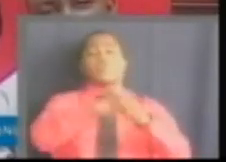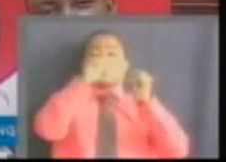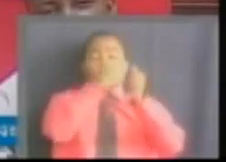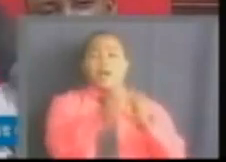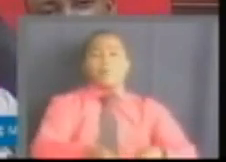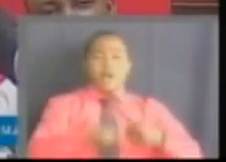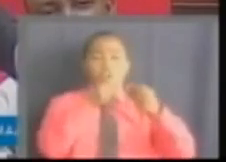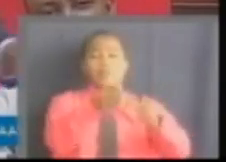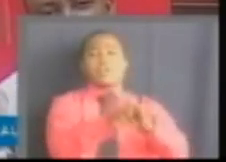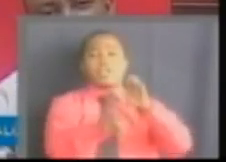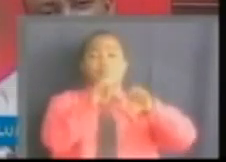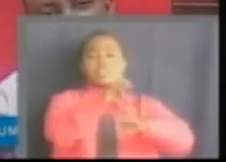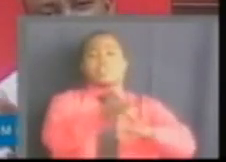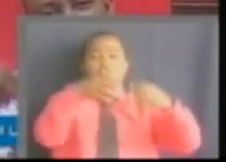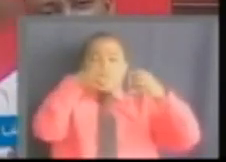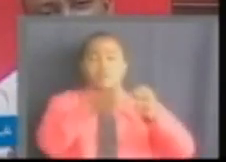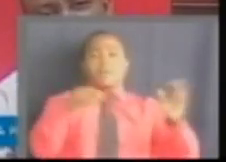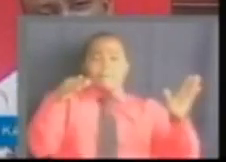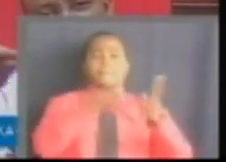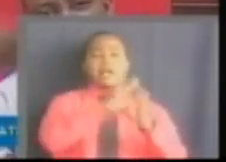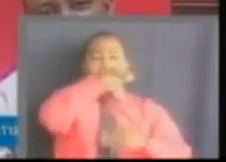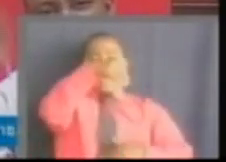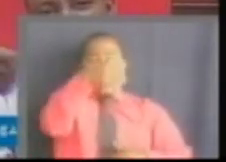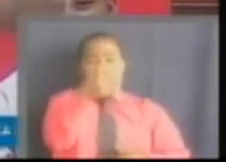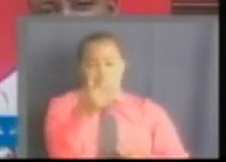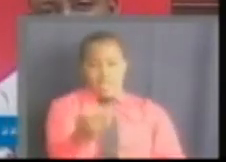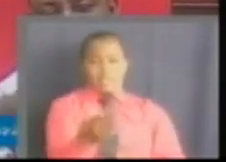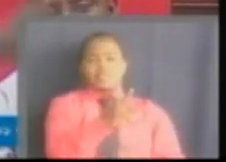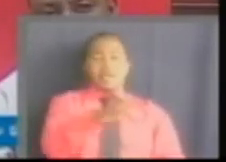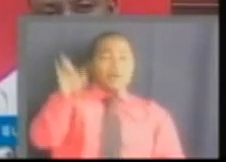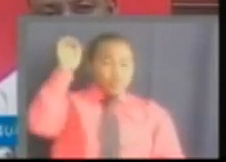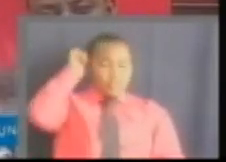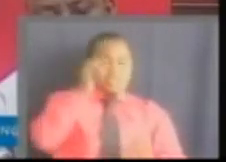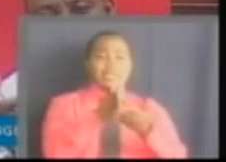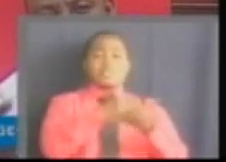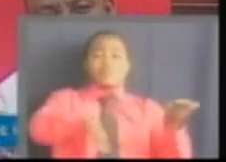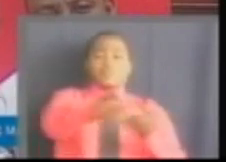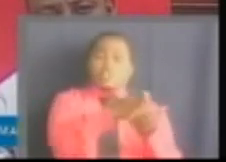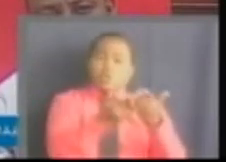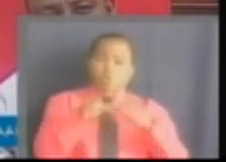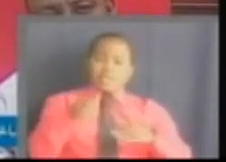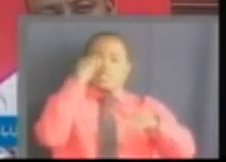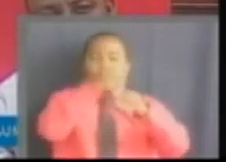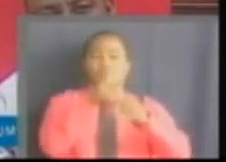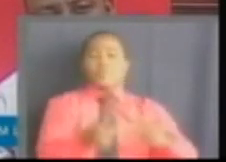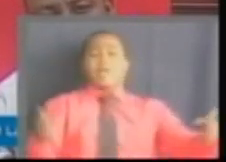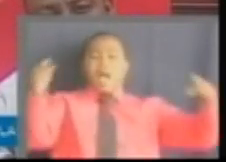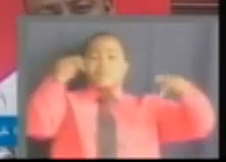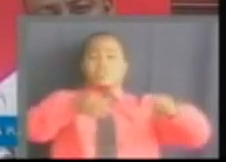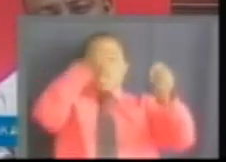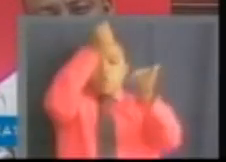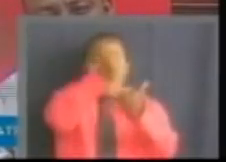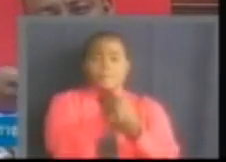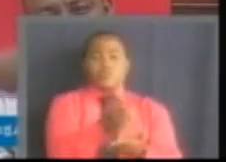mwenyekiti wa kamati, na hatimaye kama ni ruling atatoka kusikiza pande zote kwamba ni kwa nini mjumbe alifikia uamuzi fulani ama